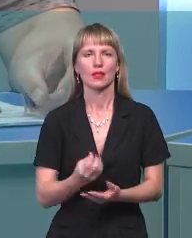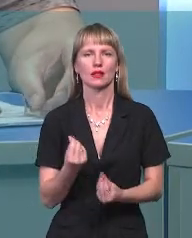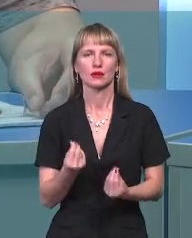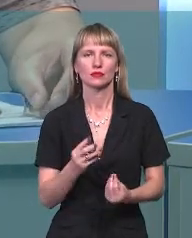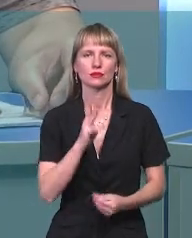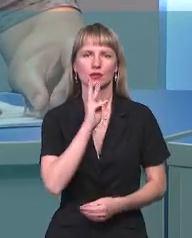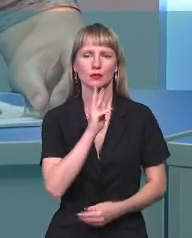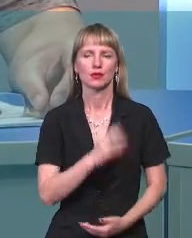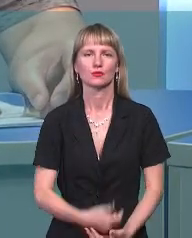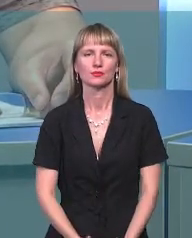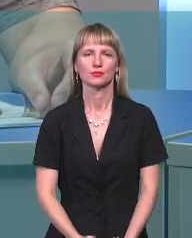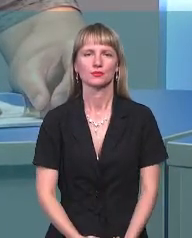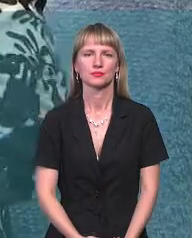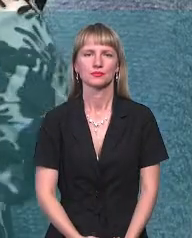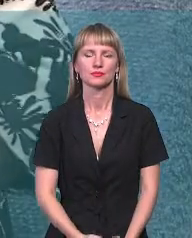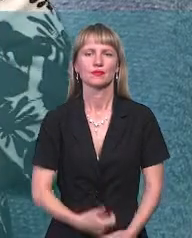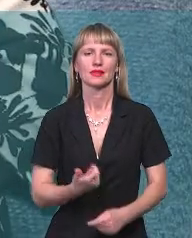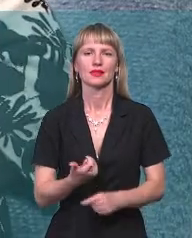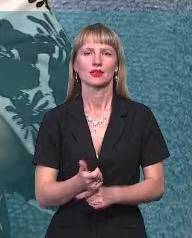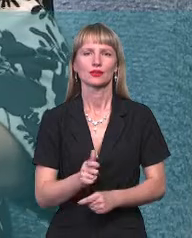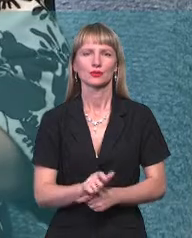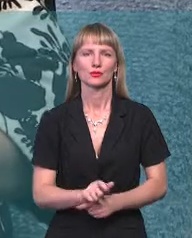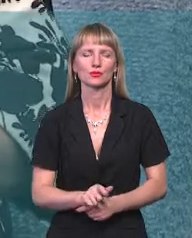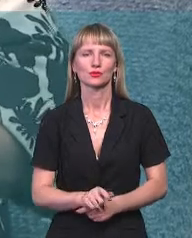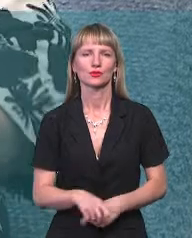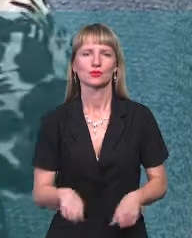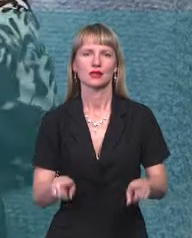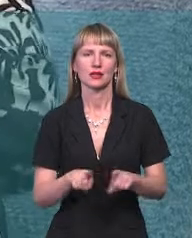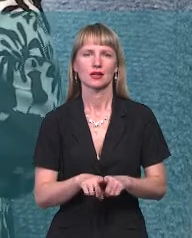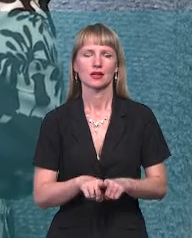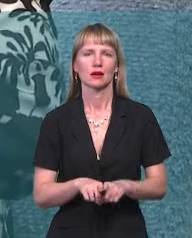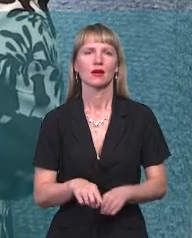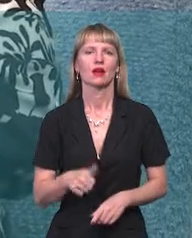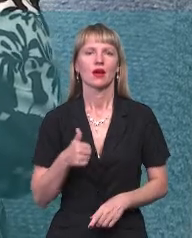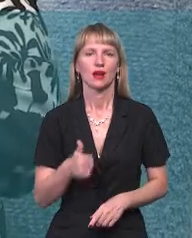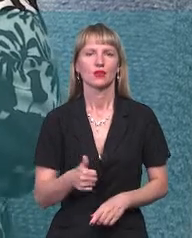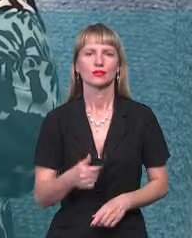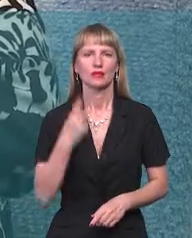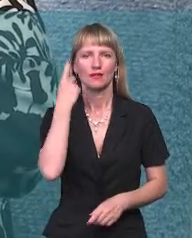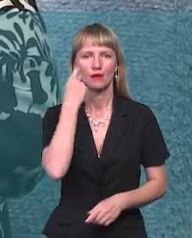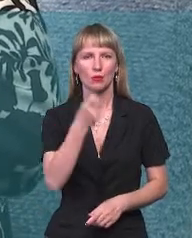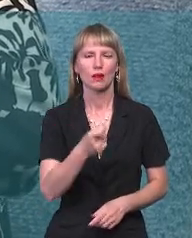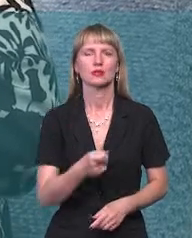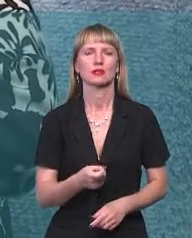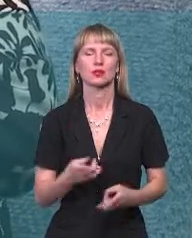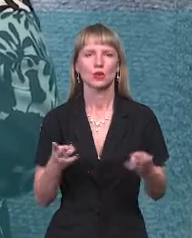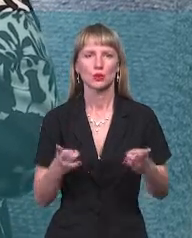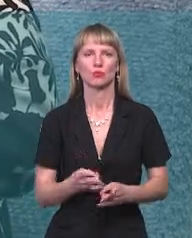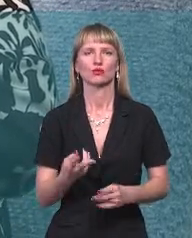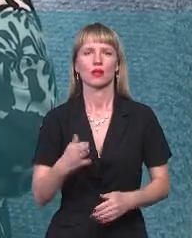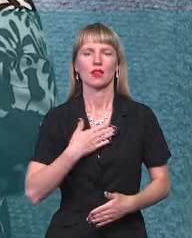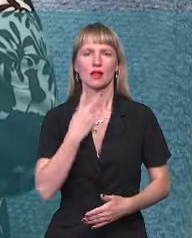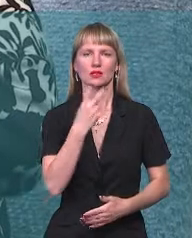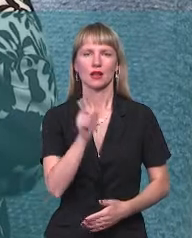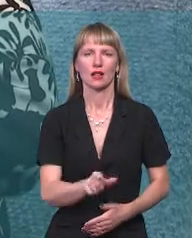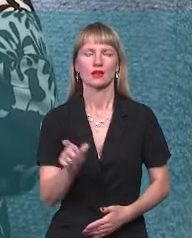зароблені чесно кошти. Дуже така продуктивна, скажу, інформація для наших